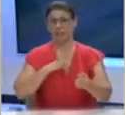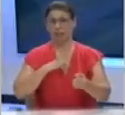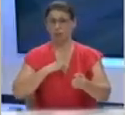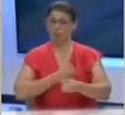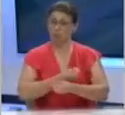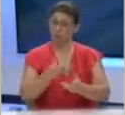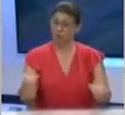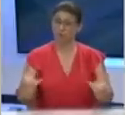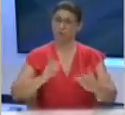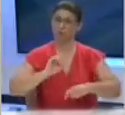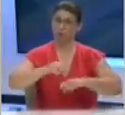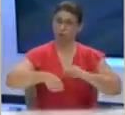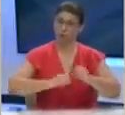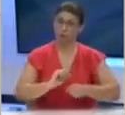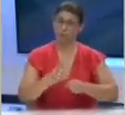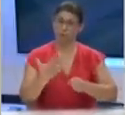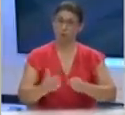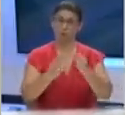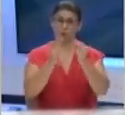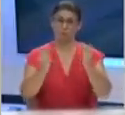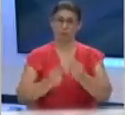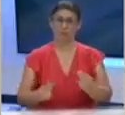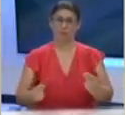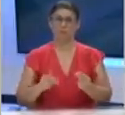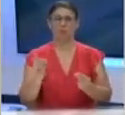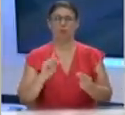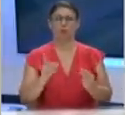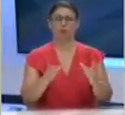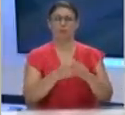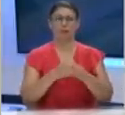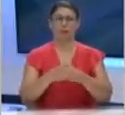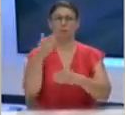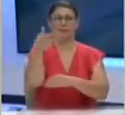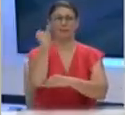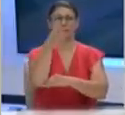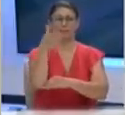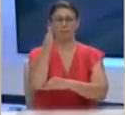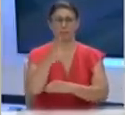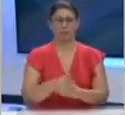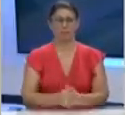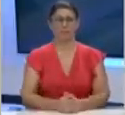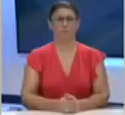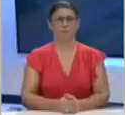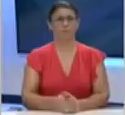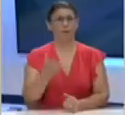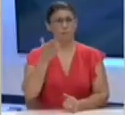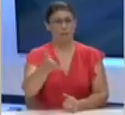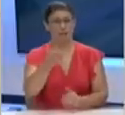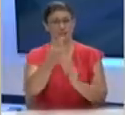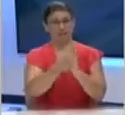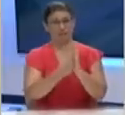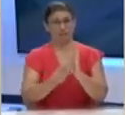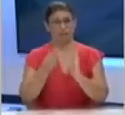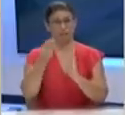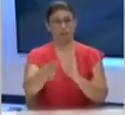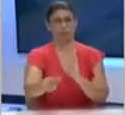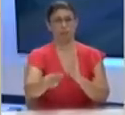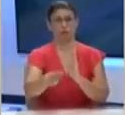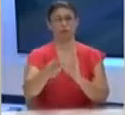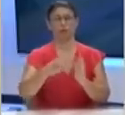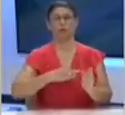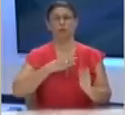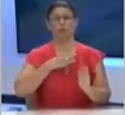που αγωνίζεται, που φέρουν αποτέλεσμα και όχι, λέει, για κομματικές σημαίες. Με αυτά τα κριτήρια δώσατε το χρήσμα